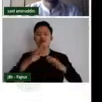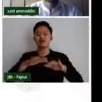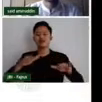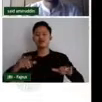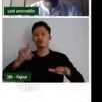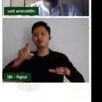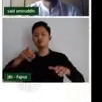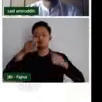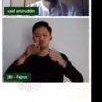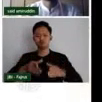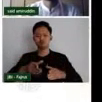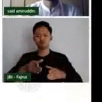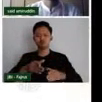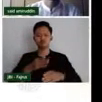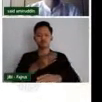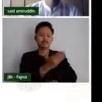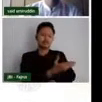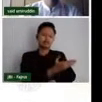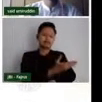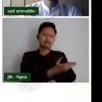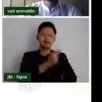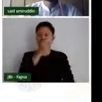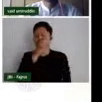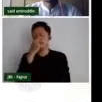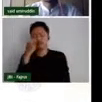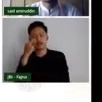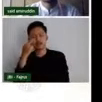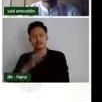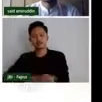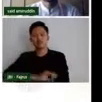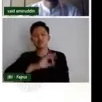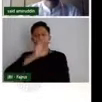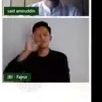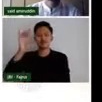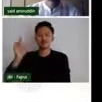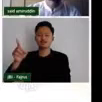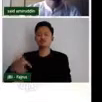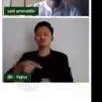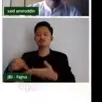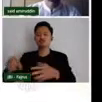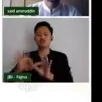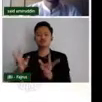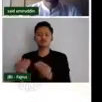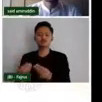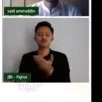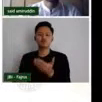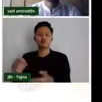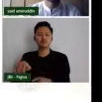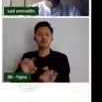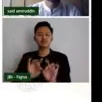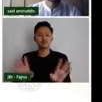itu tunadaksa, tunanetra, dan sebagainya. Itu adalah sekolah inklusi. Mungkin di sini ada perbedaan